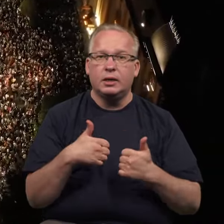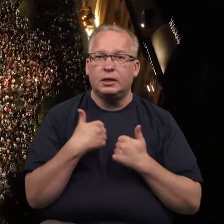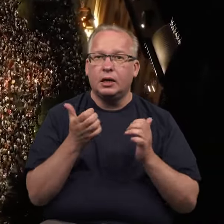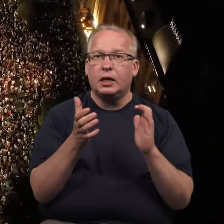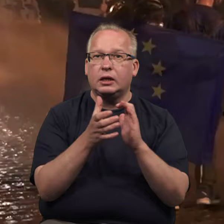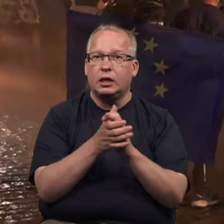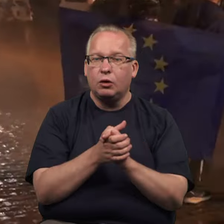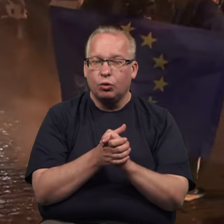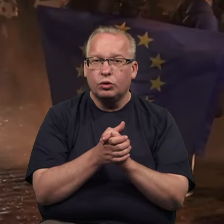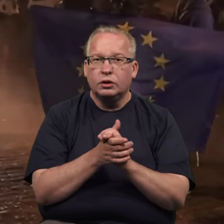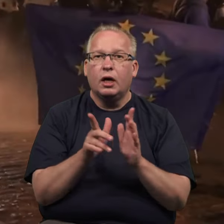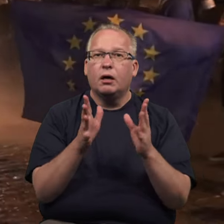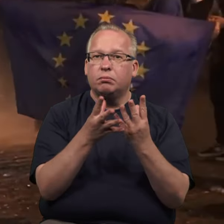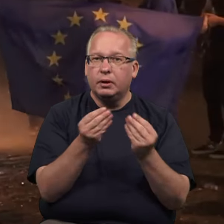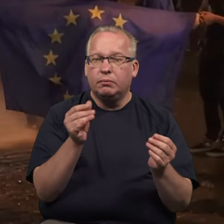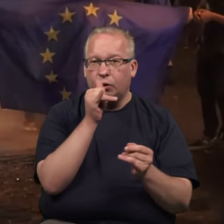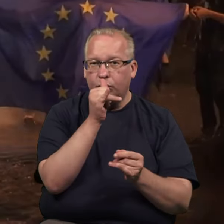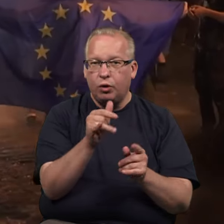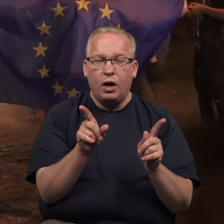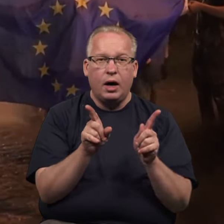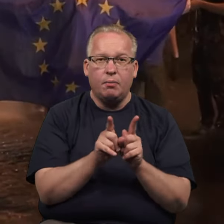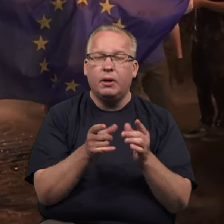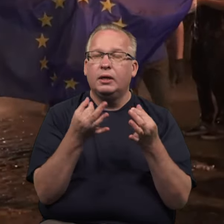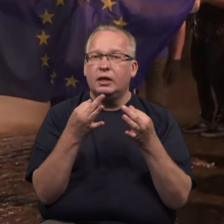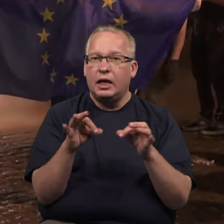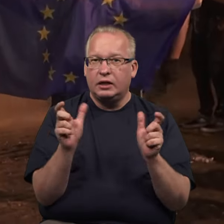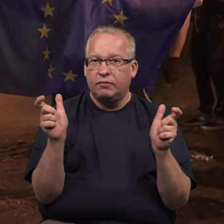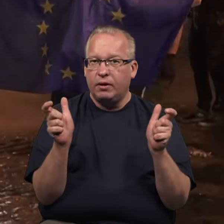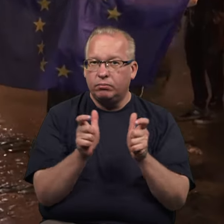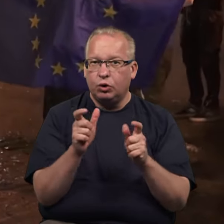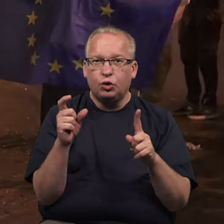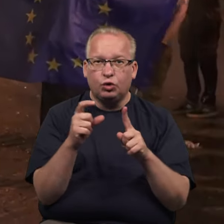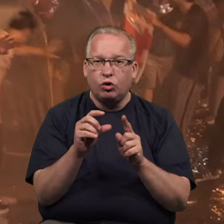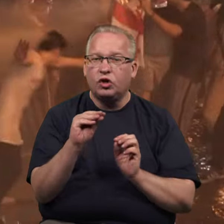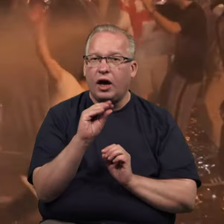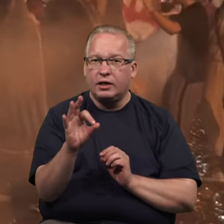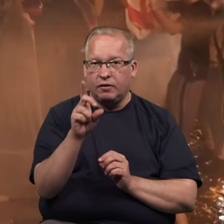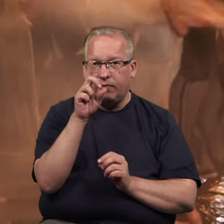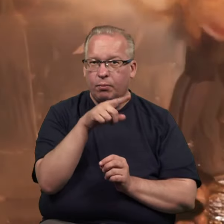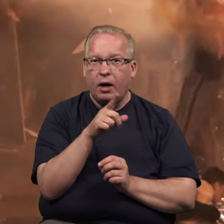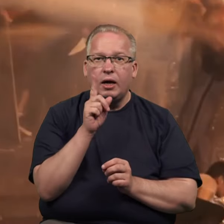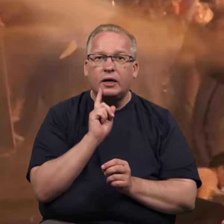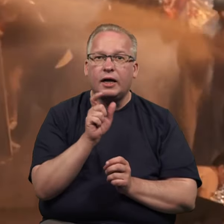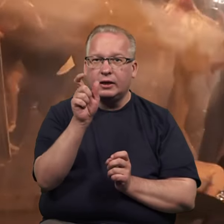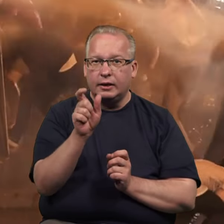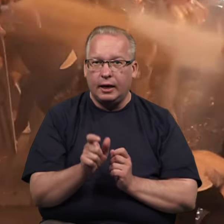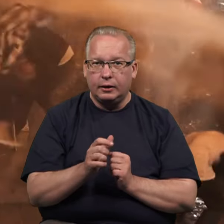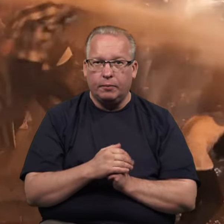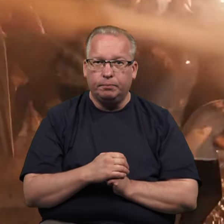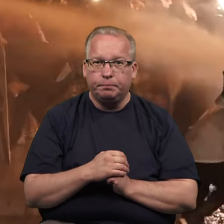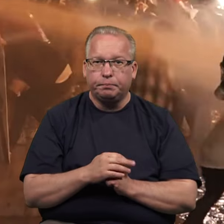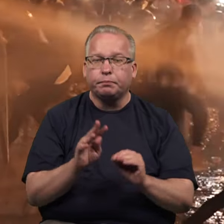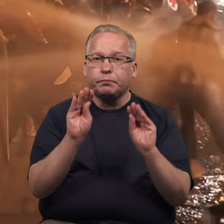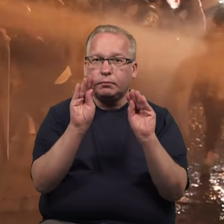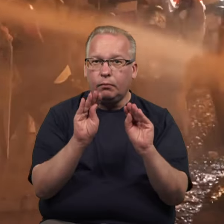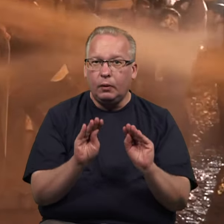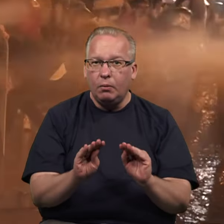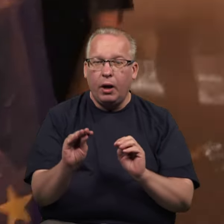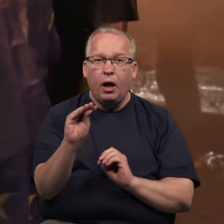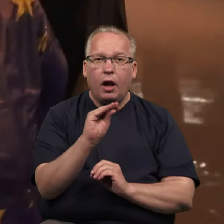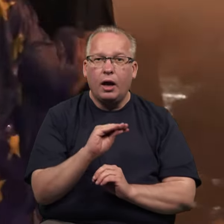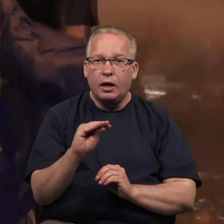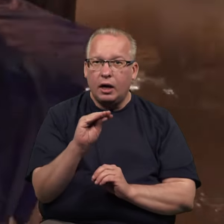taikius susirinkimus ir žodžio laisvę, nepriimtini, ypač ES šalyje kandidatėje. Rezoliucijoje